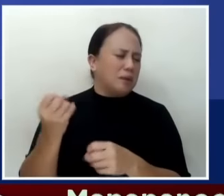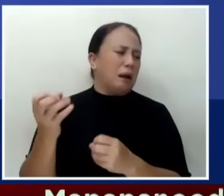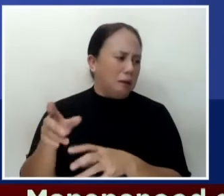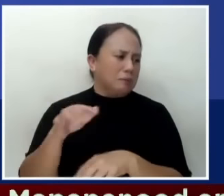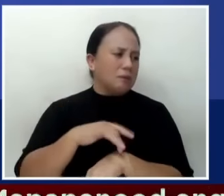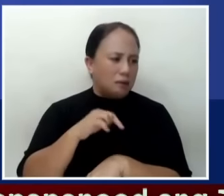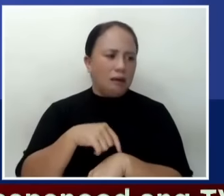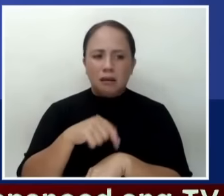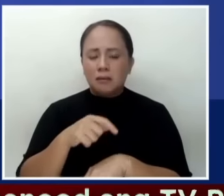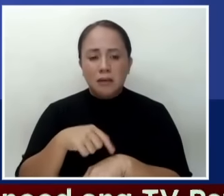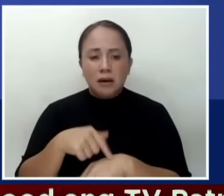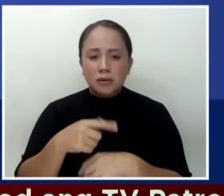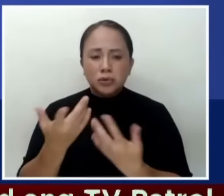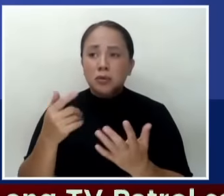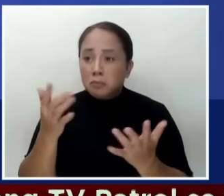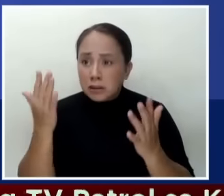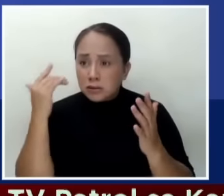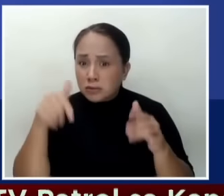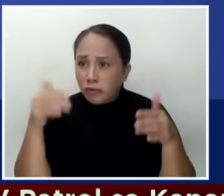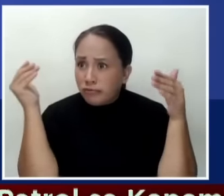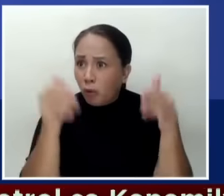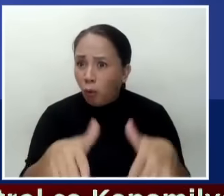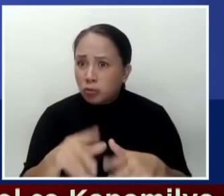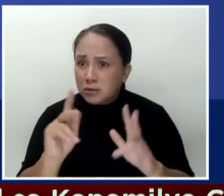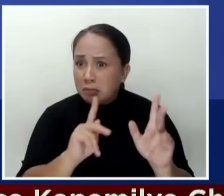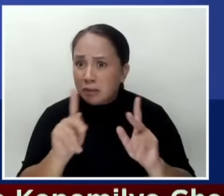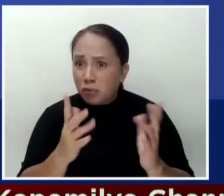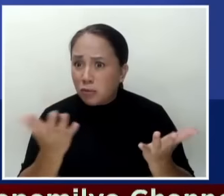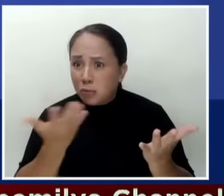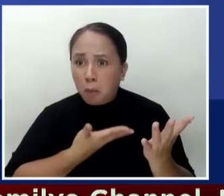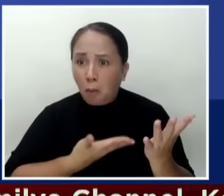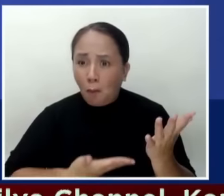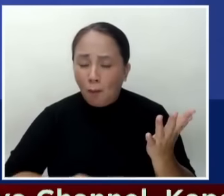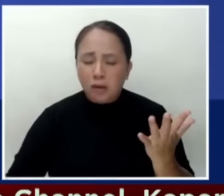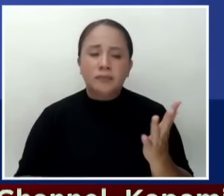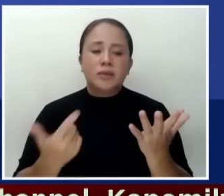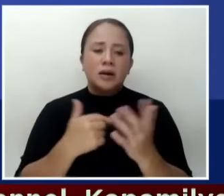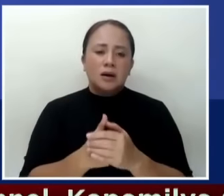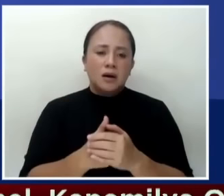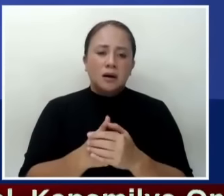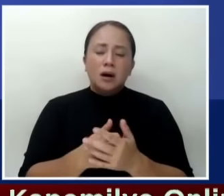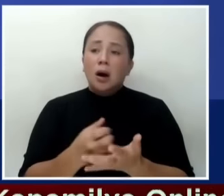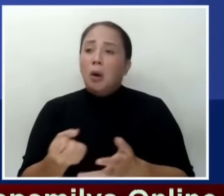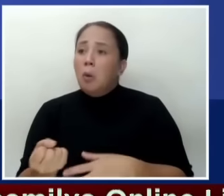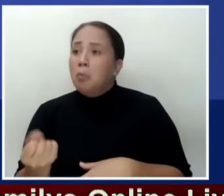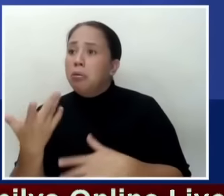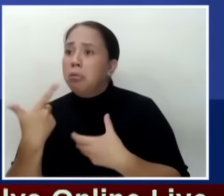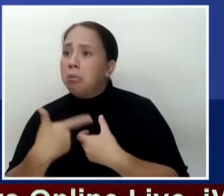Hindi ba dapat iniisip mo na yung mga taong gutom? Yung presyo ng gasolina?